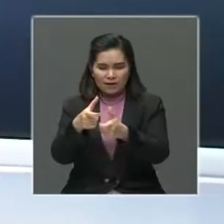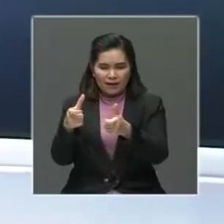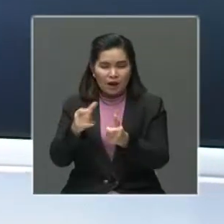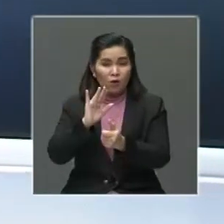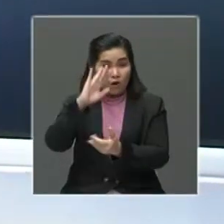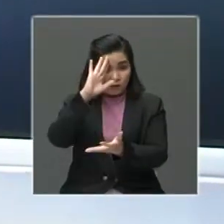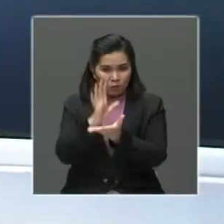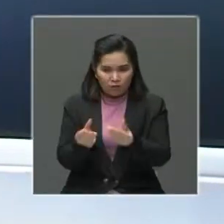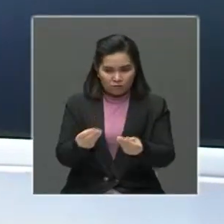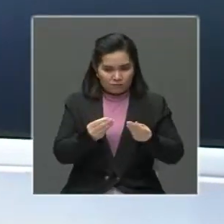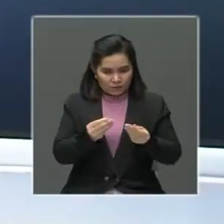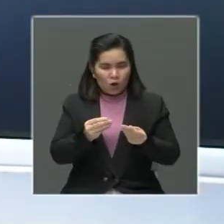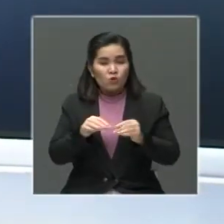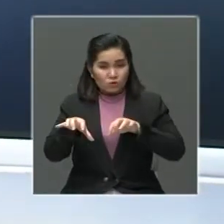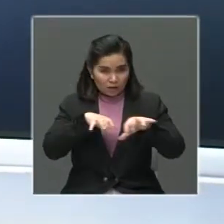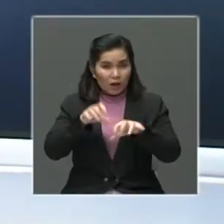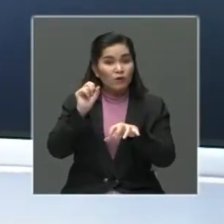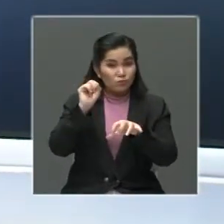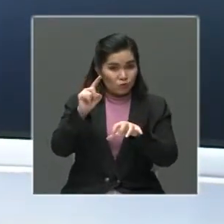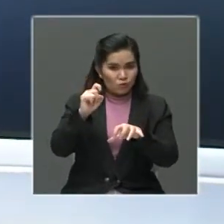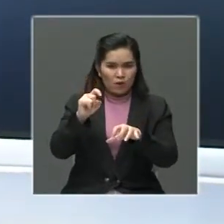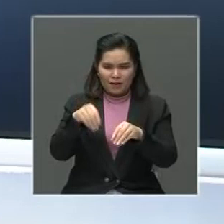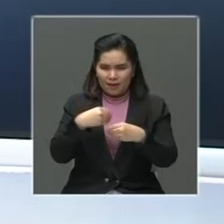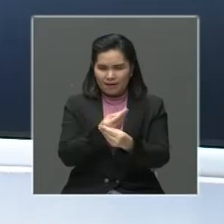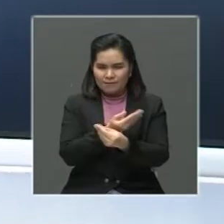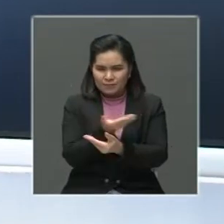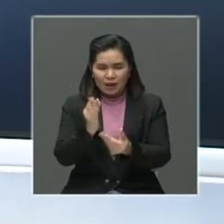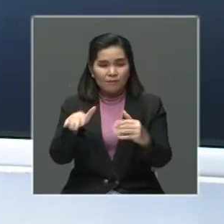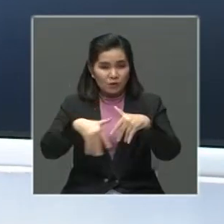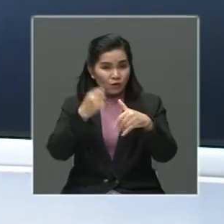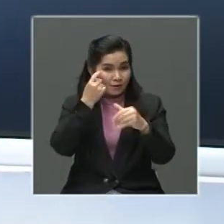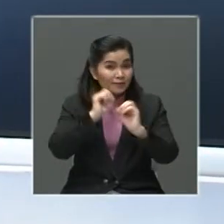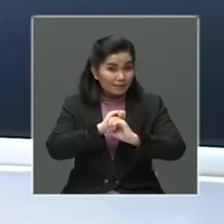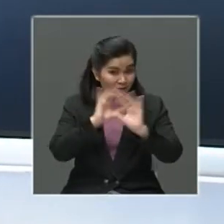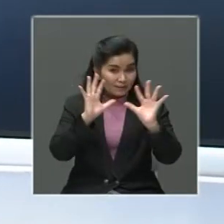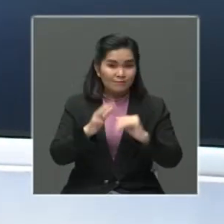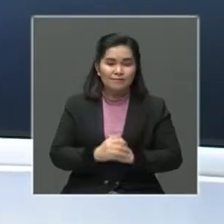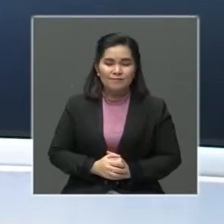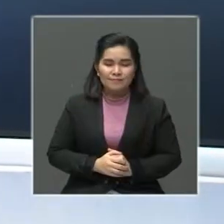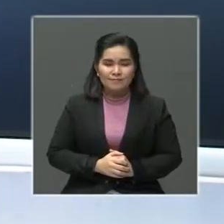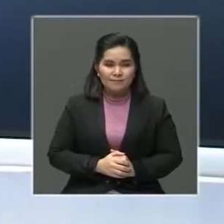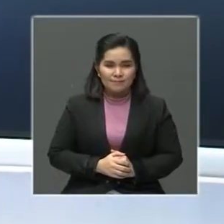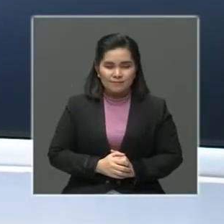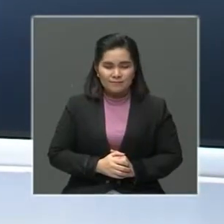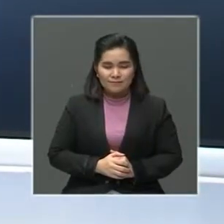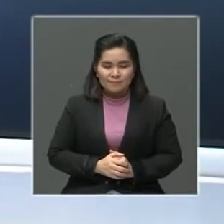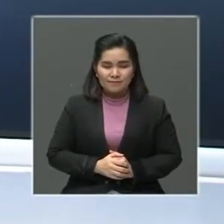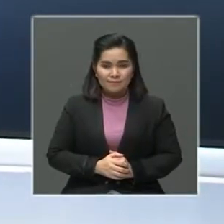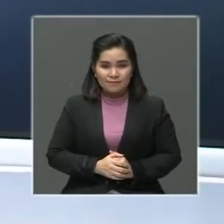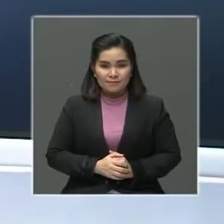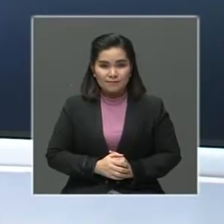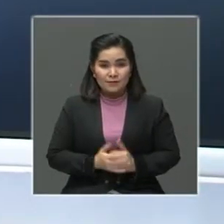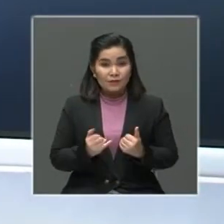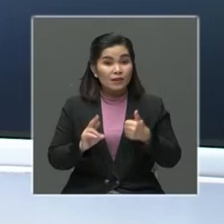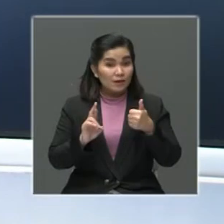ว่าจะเร่งดำเนินการให้เร็วที่สุดเพื่อให้มีคำตอบที่ชัดเจนให้กับประชาชนนะคะซึ่งวันนี้เองทางคุณอิทธพรร